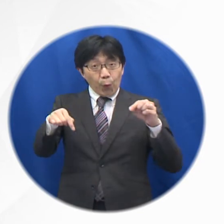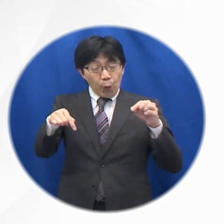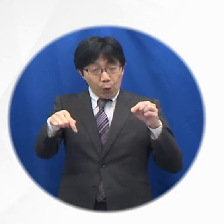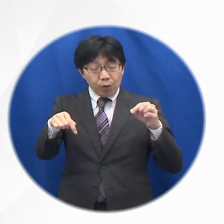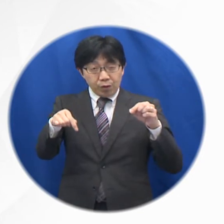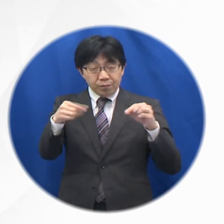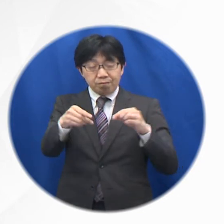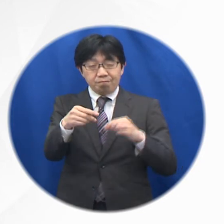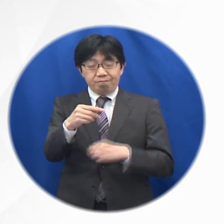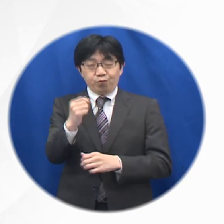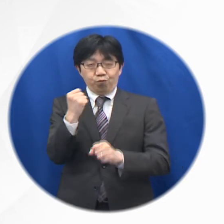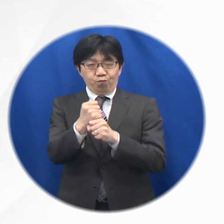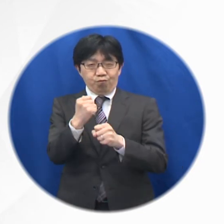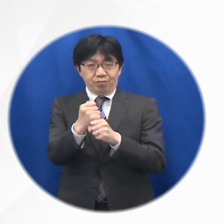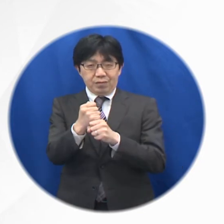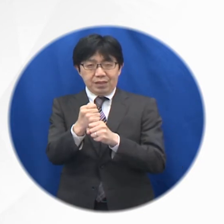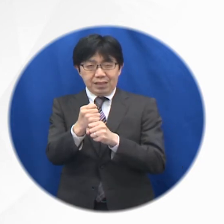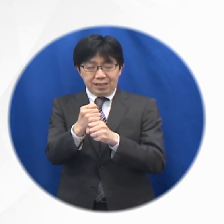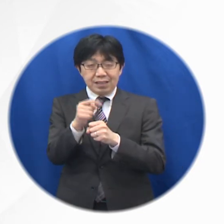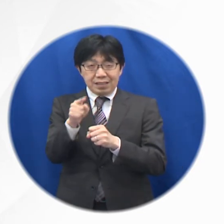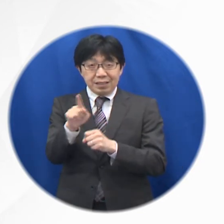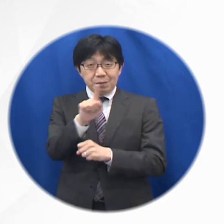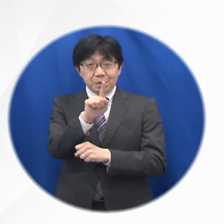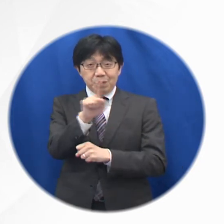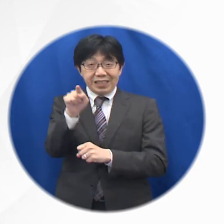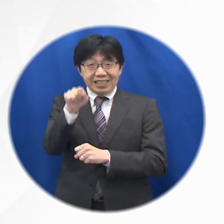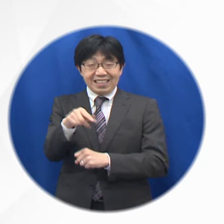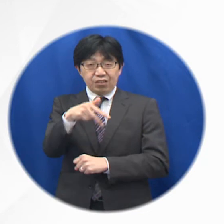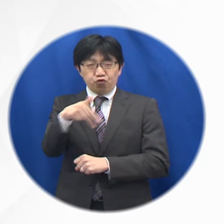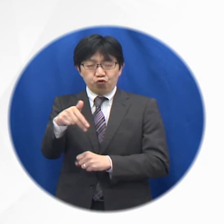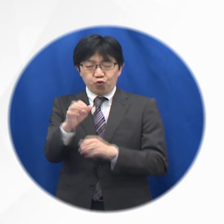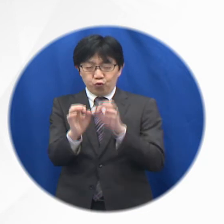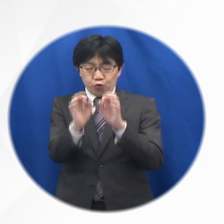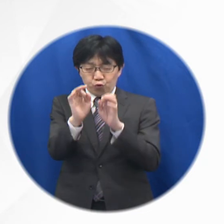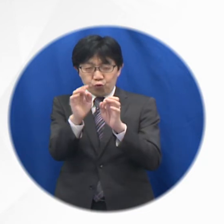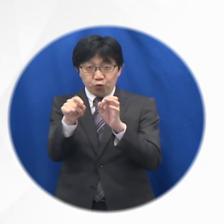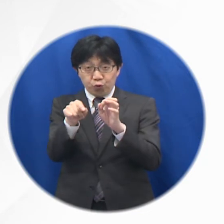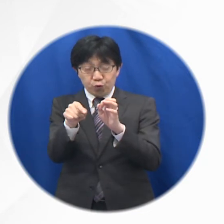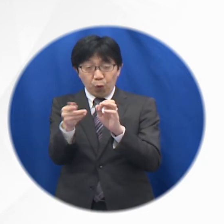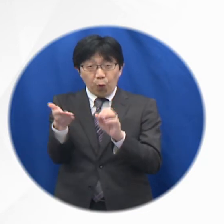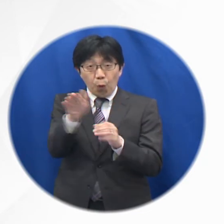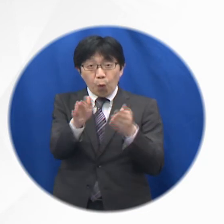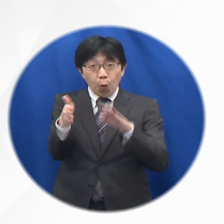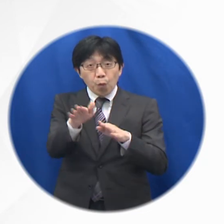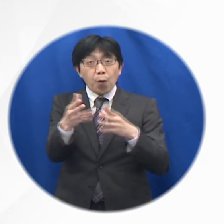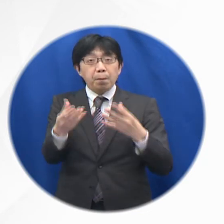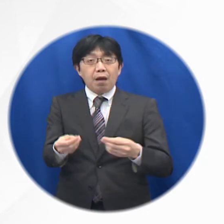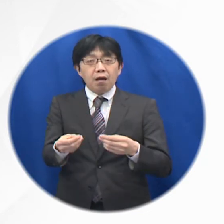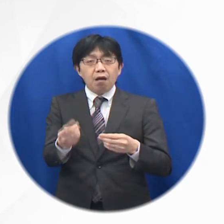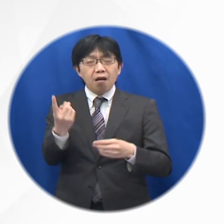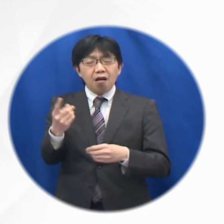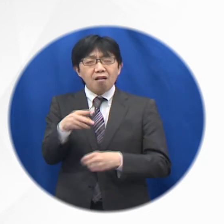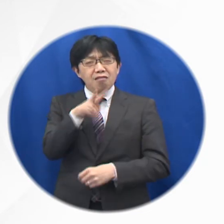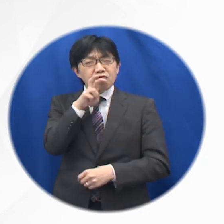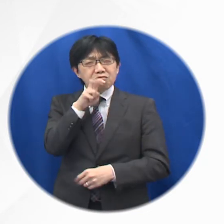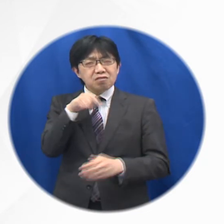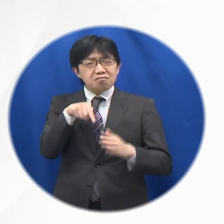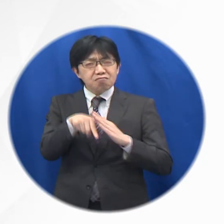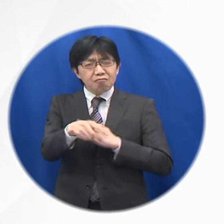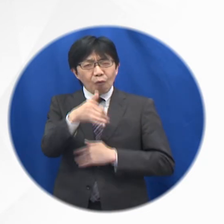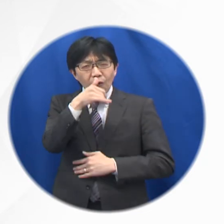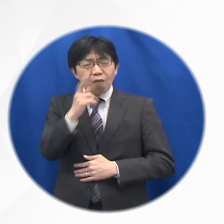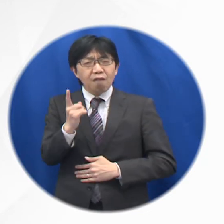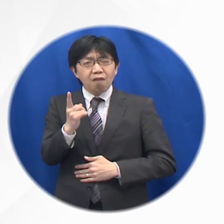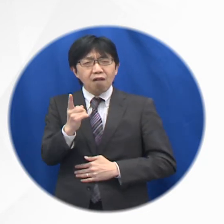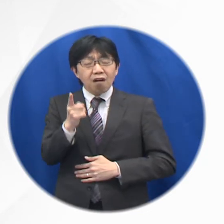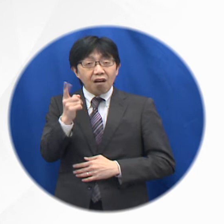ビーズがポイントですとのコメントをいただいております。なぜネズミかと言いますと、 はい、